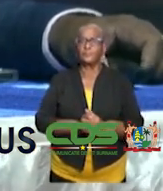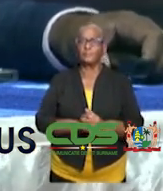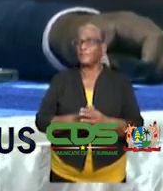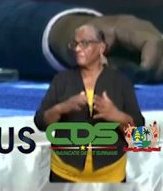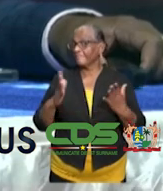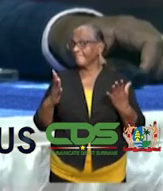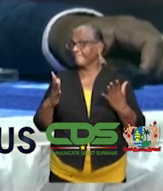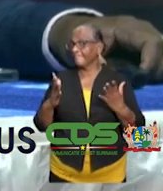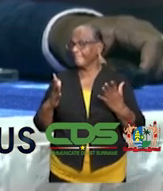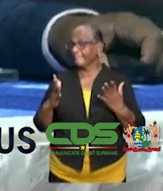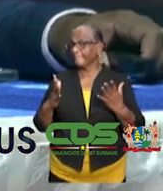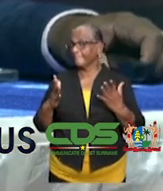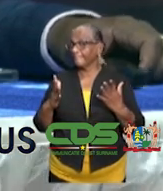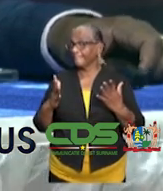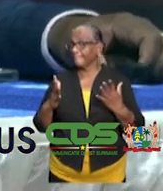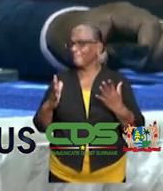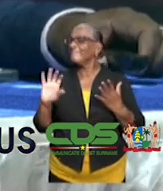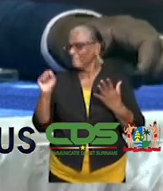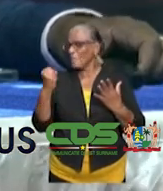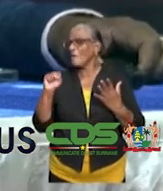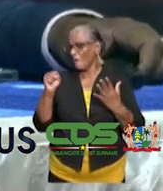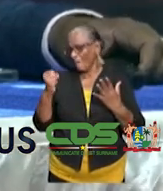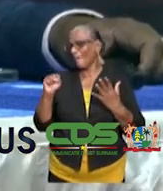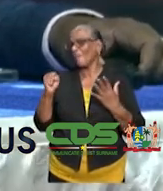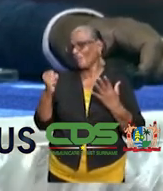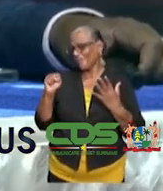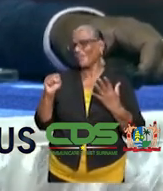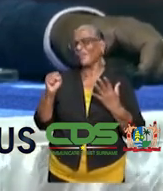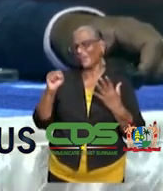misschien kunnen we zeggen, moeilijker dan EBS.